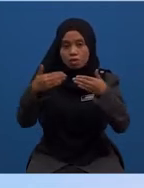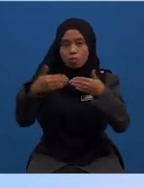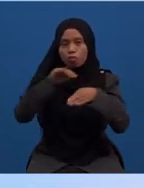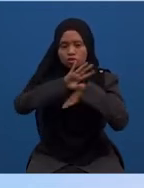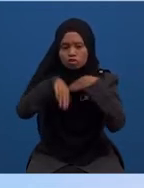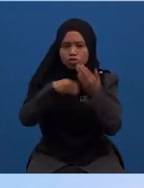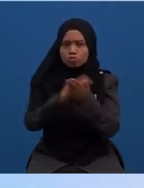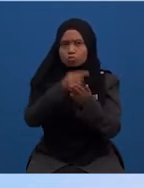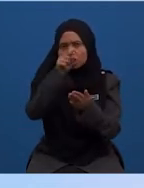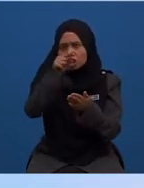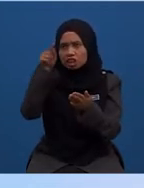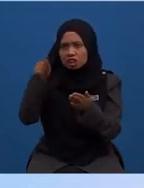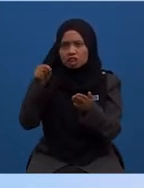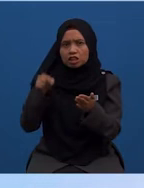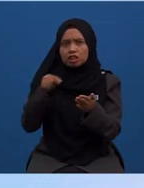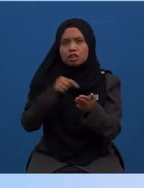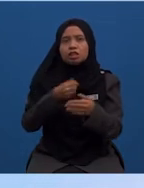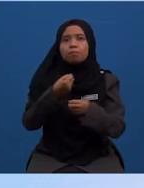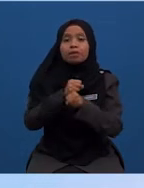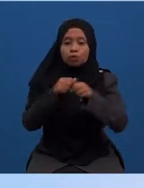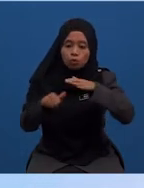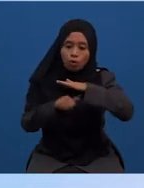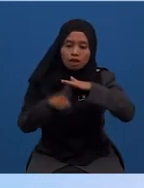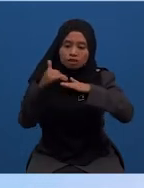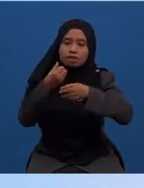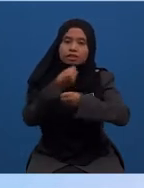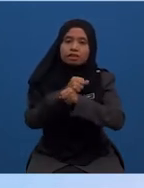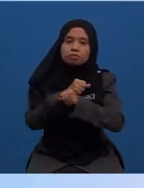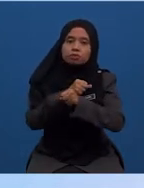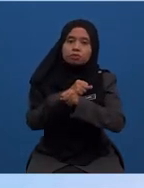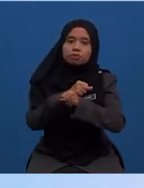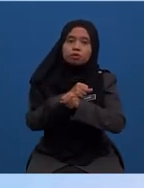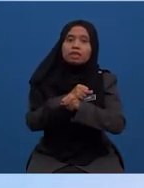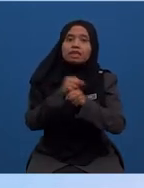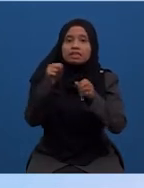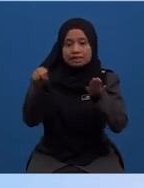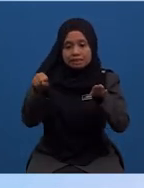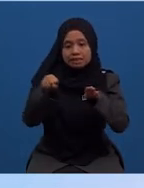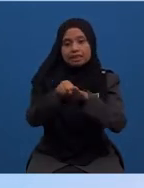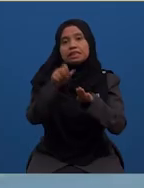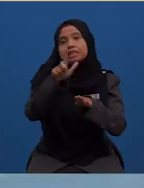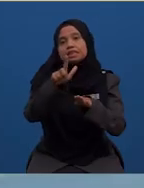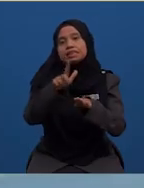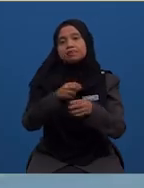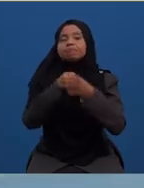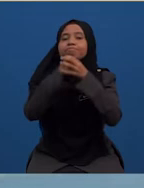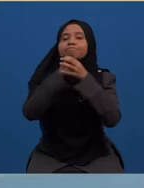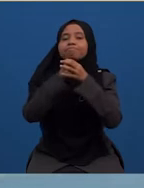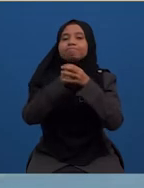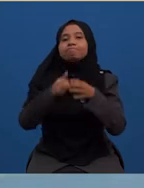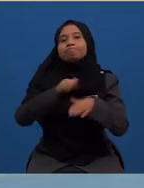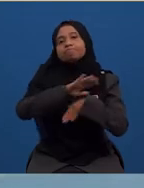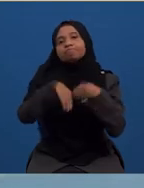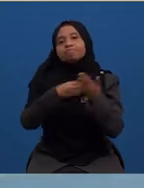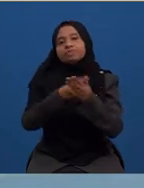sambungan semua titik, bentuk asas yang terbentuk adalah segitiga. Tahniah, anda